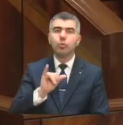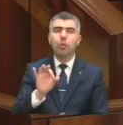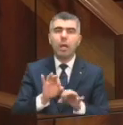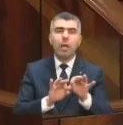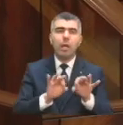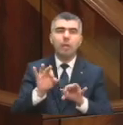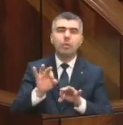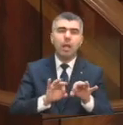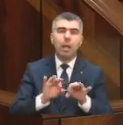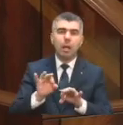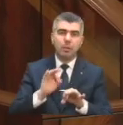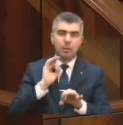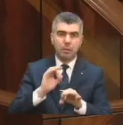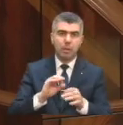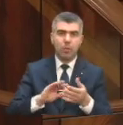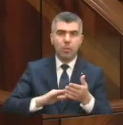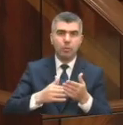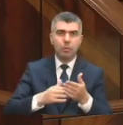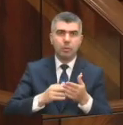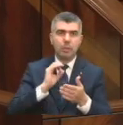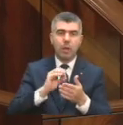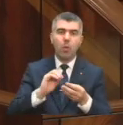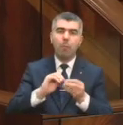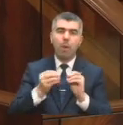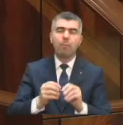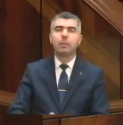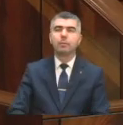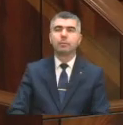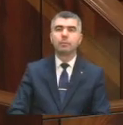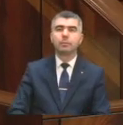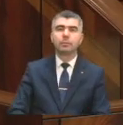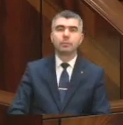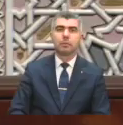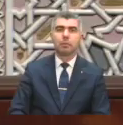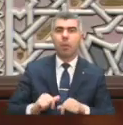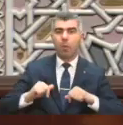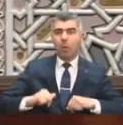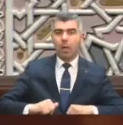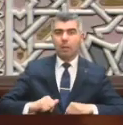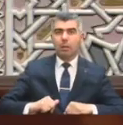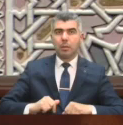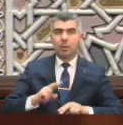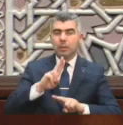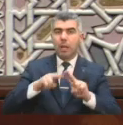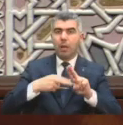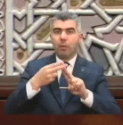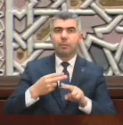إجراءاتكم لتلافي هذه الاختلالات. تفضلوا سيد الوزير.